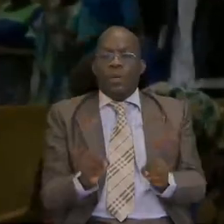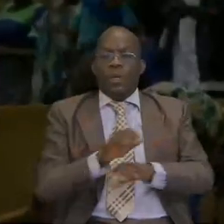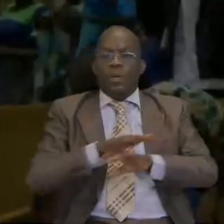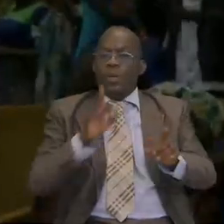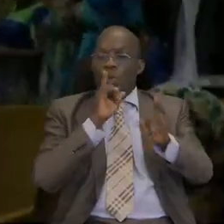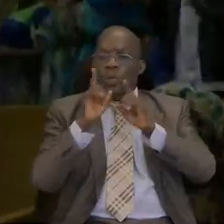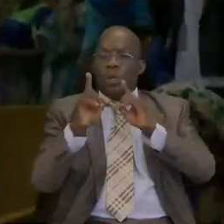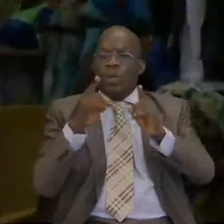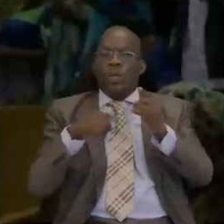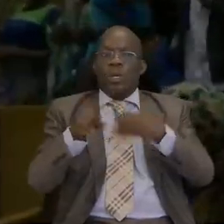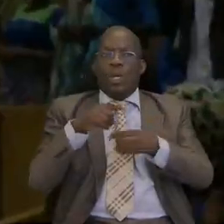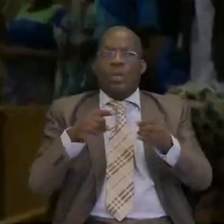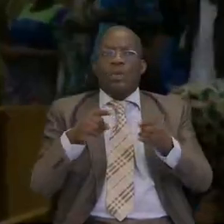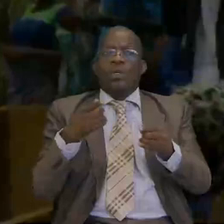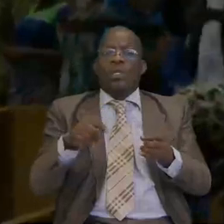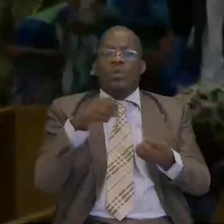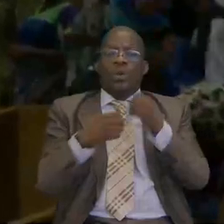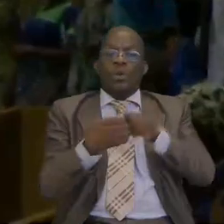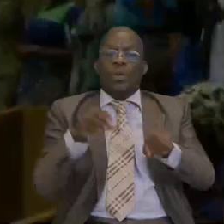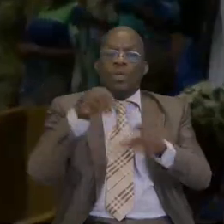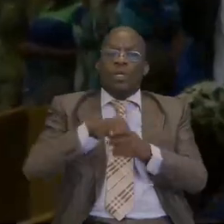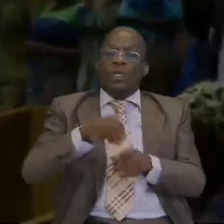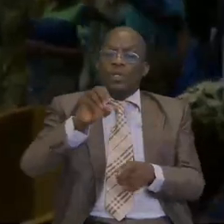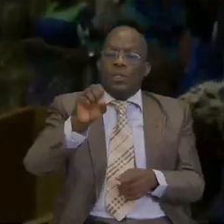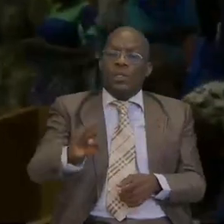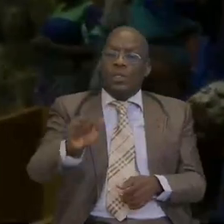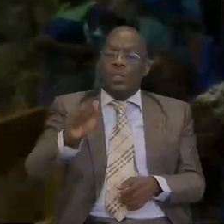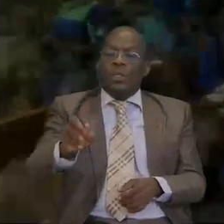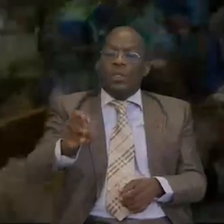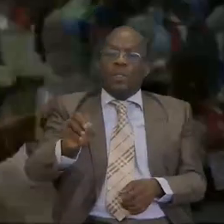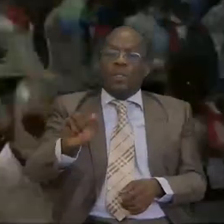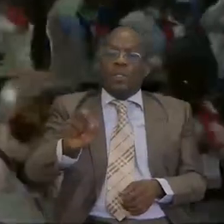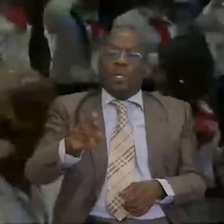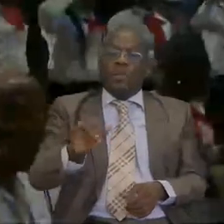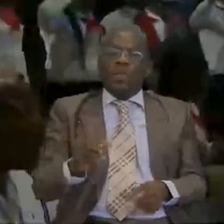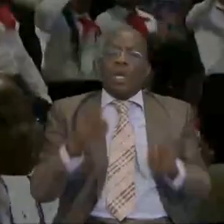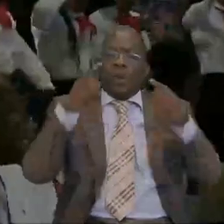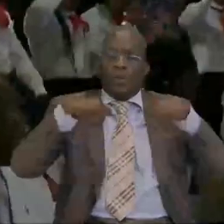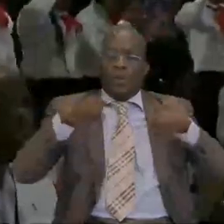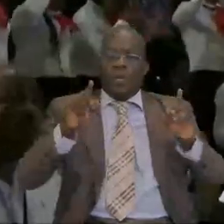Ne parle pas de l'histoire de la Samarie. Proclame cette puissance.